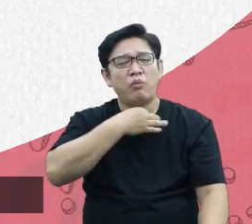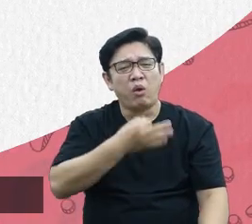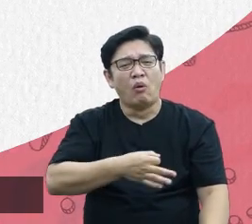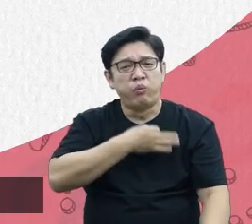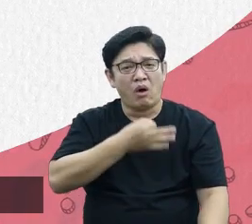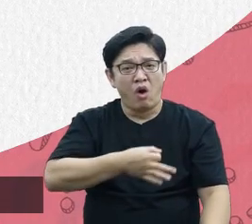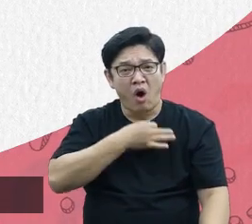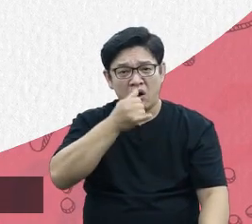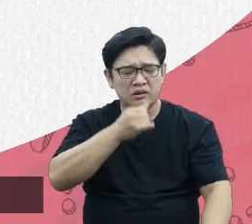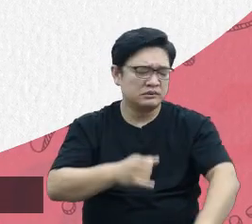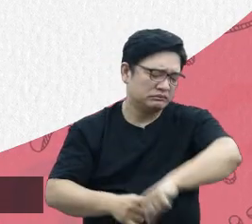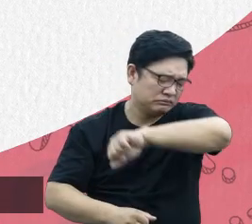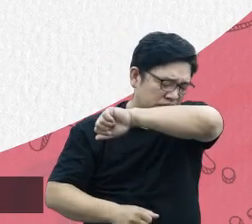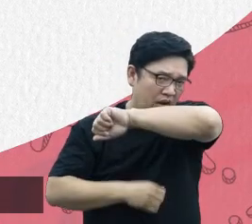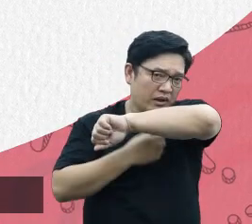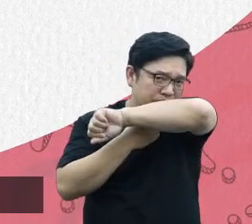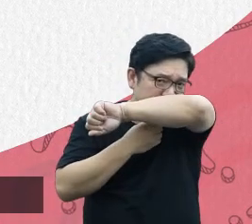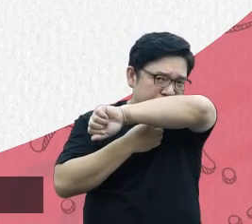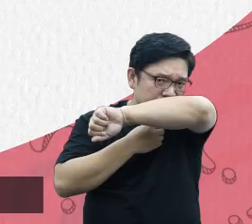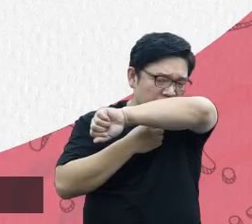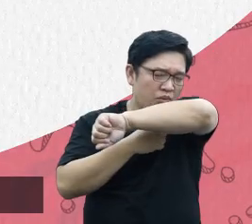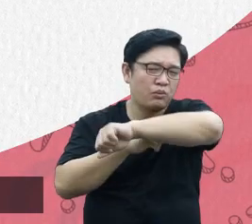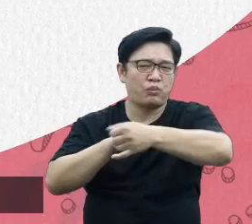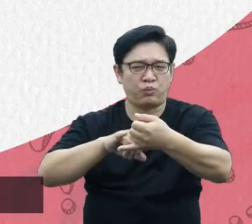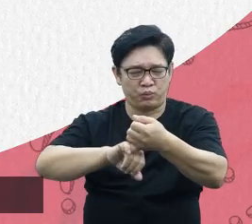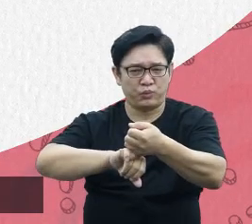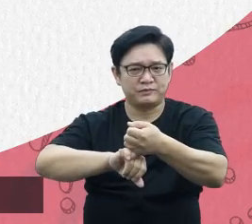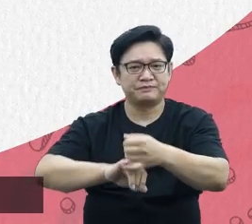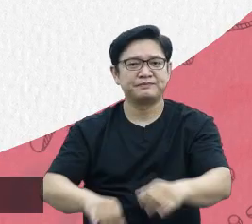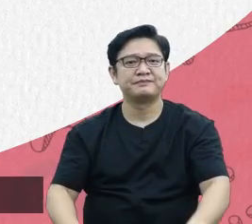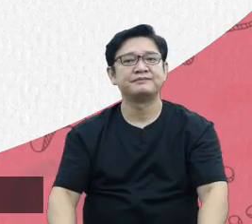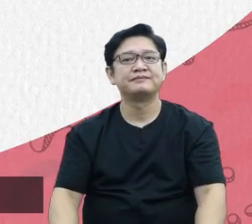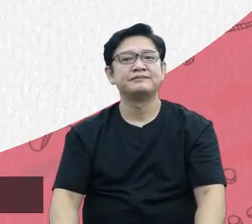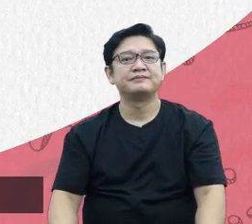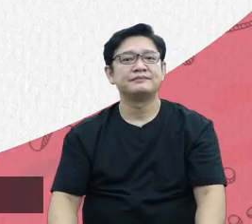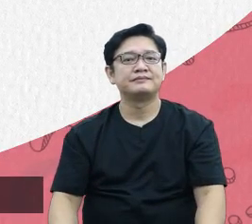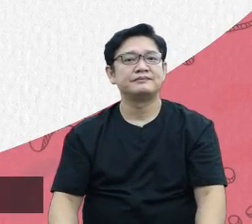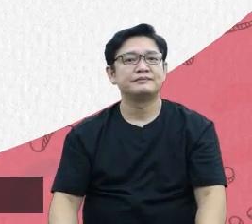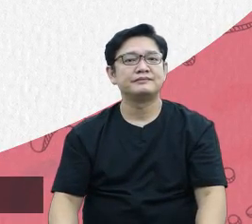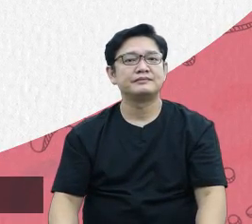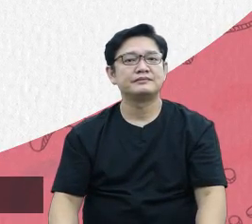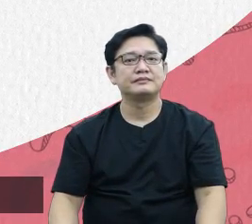기침을 할 때는 옷소매로 가리고 해야 합니다.